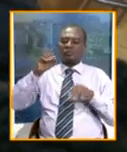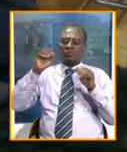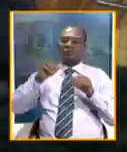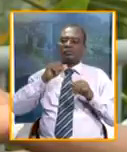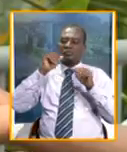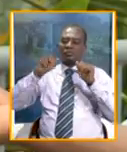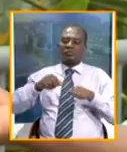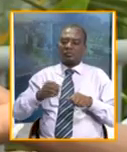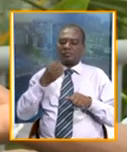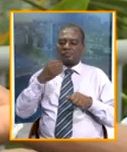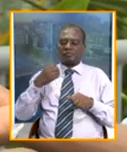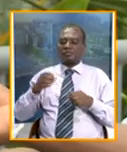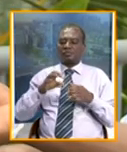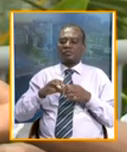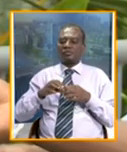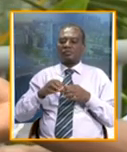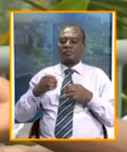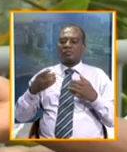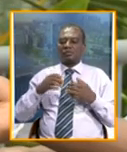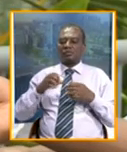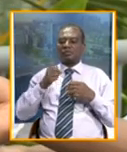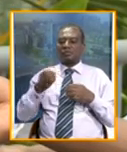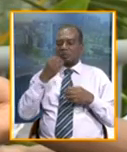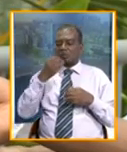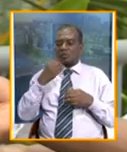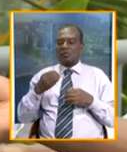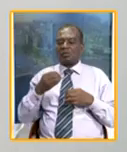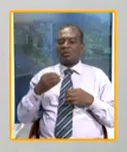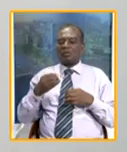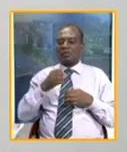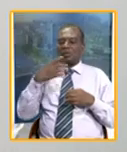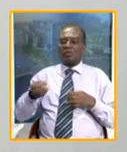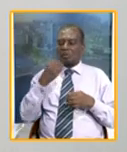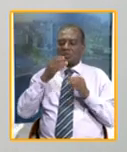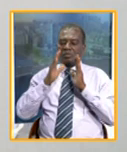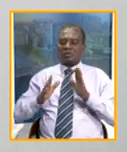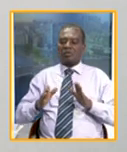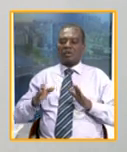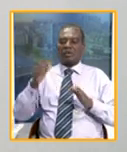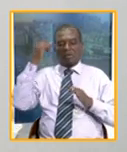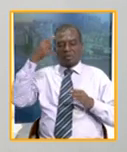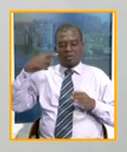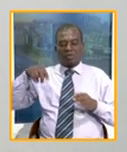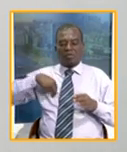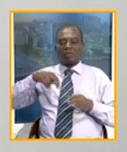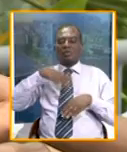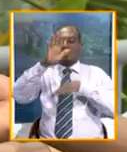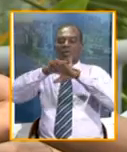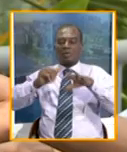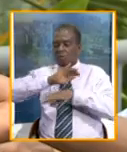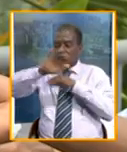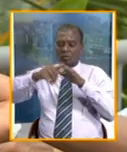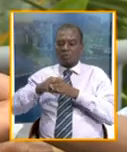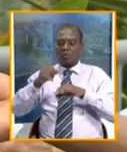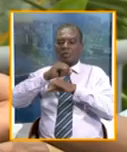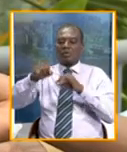sans parler de consommateurs. On ne peut pas parler de la SODECI, on ne peut pas parler de l'ARTT sans parler de consommateurs. Et c'est pourquoi nous avons appelé ces